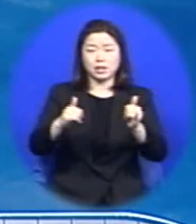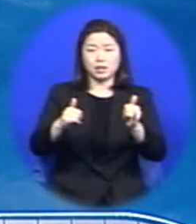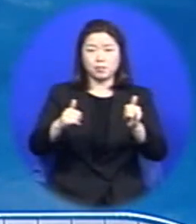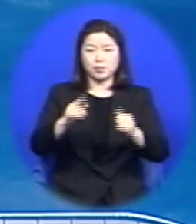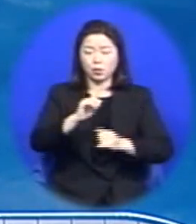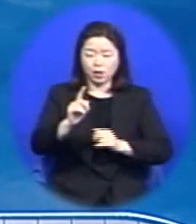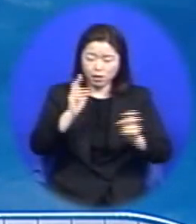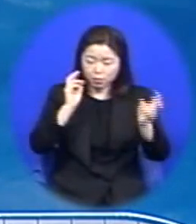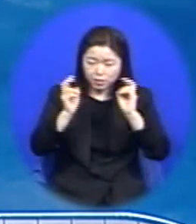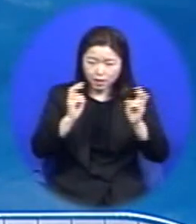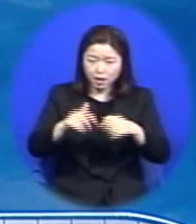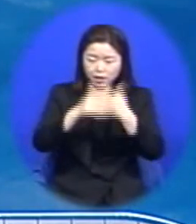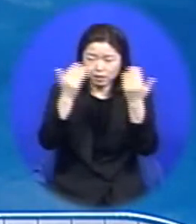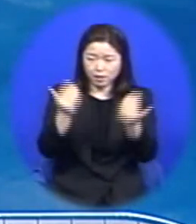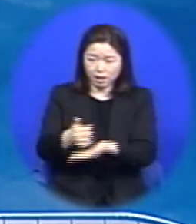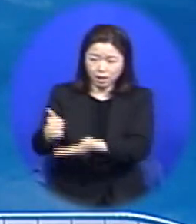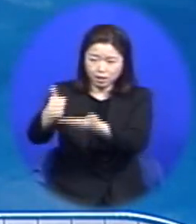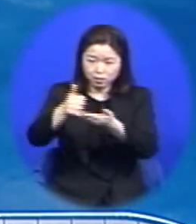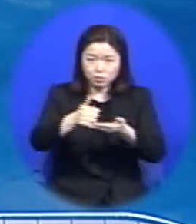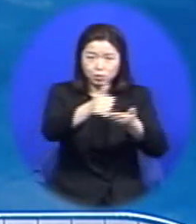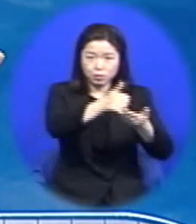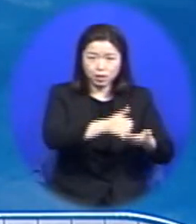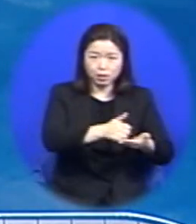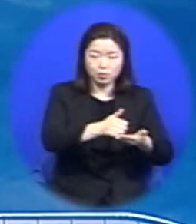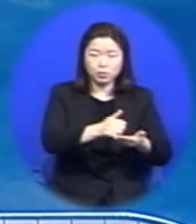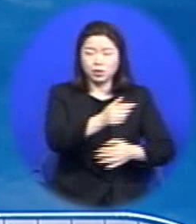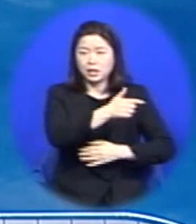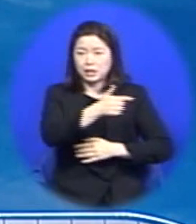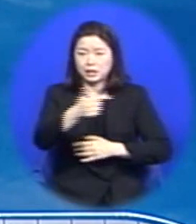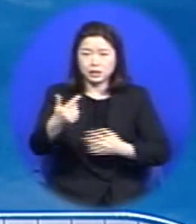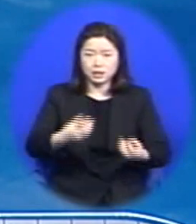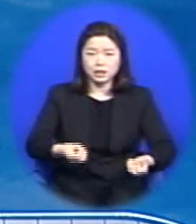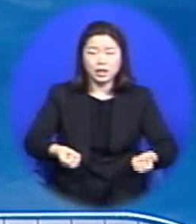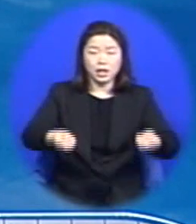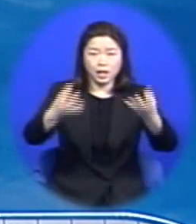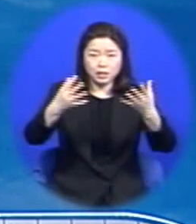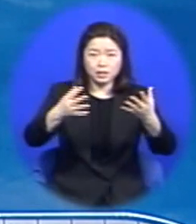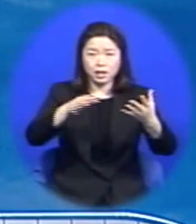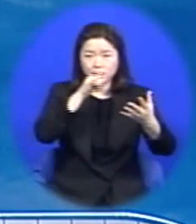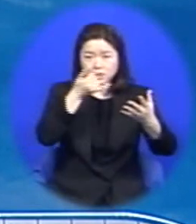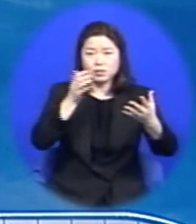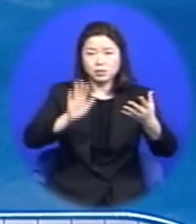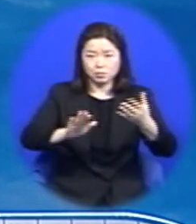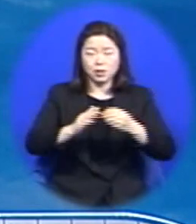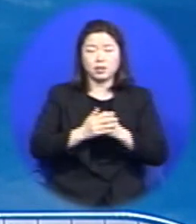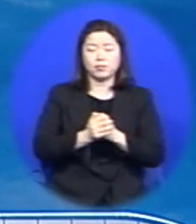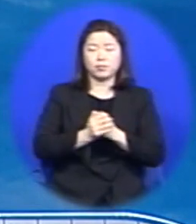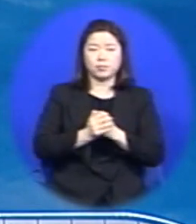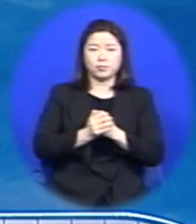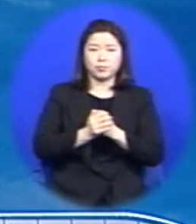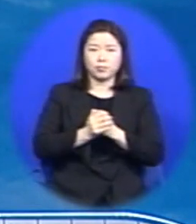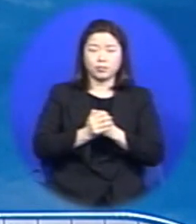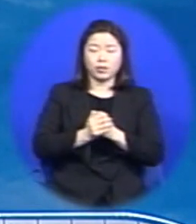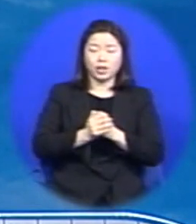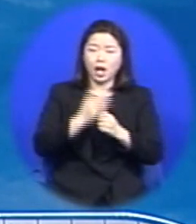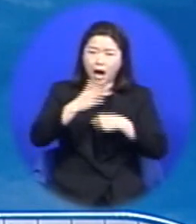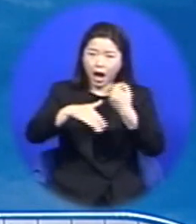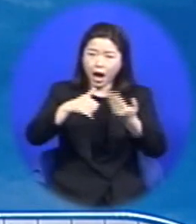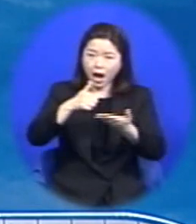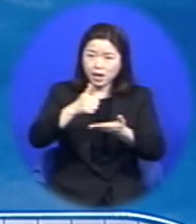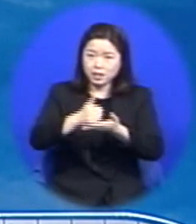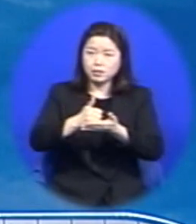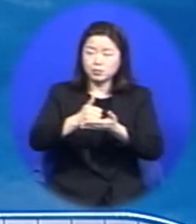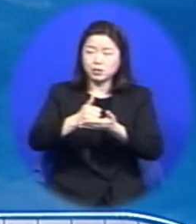관련된 업체 분들 다 초청해서 그렇게 거창하게 창립기념일 행사를 했지만 하나님을